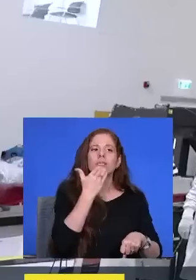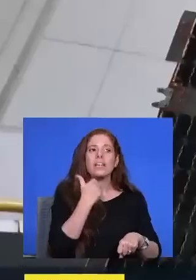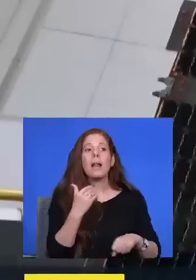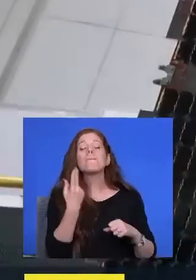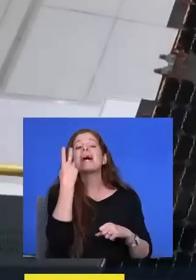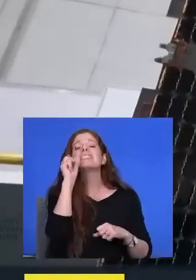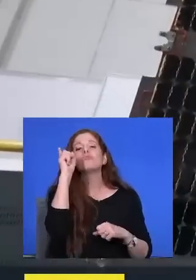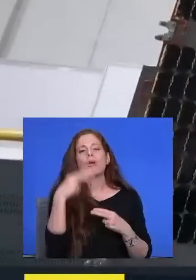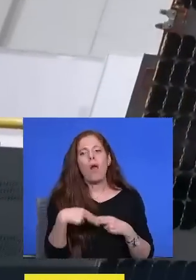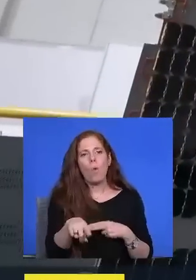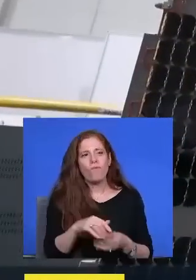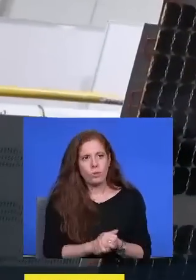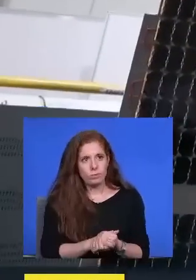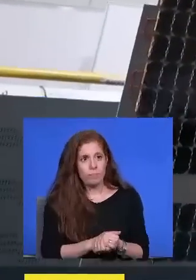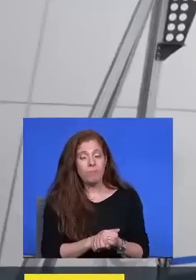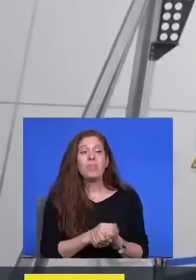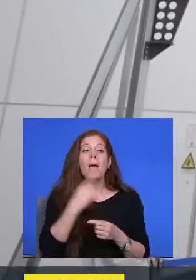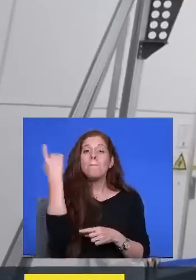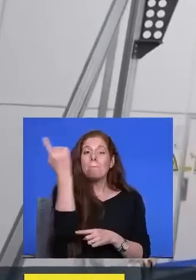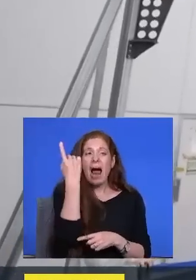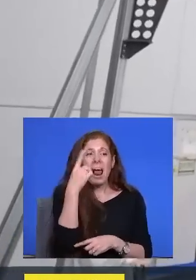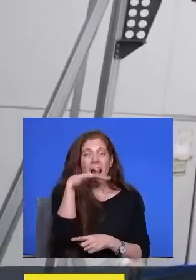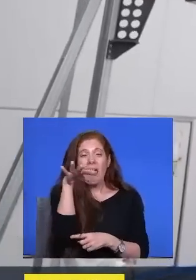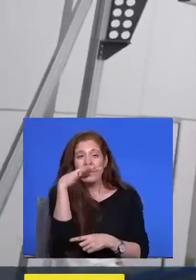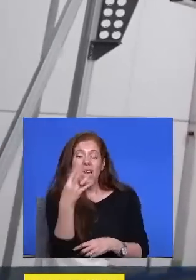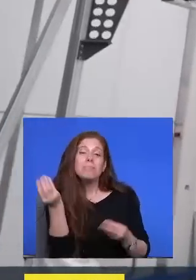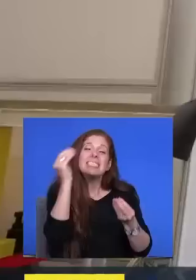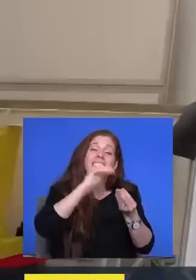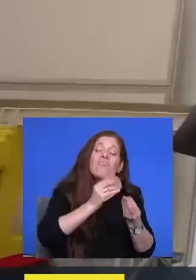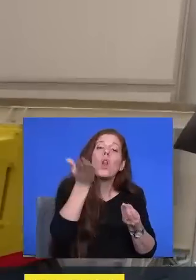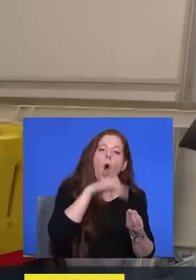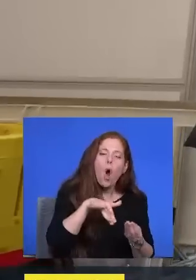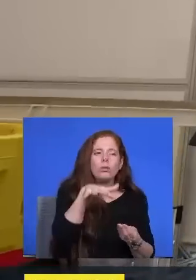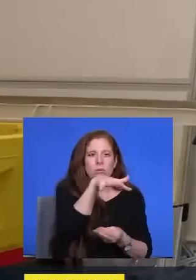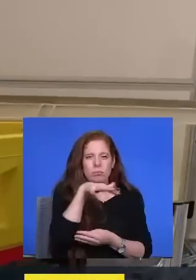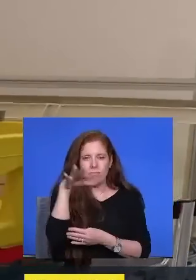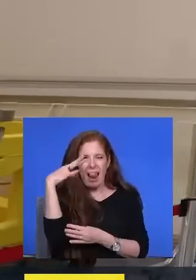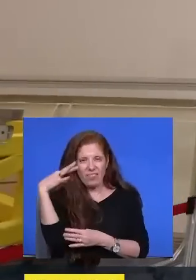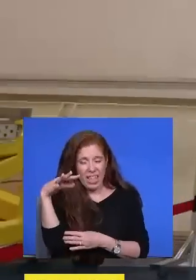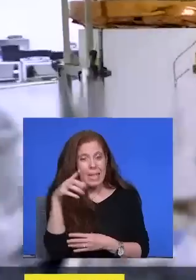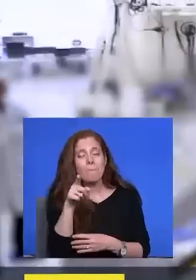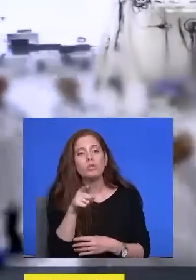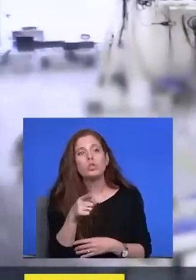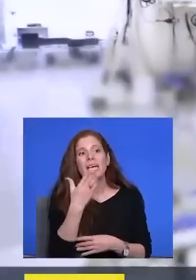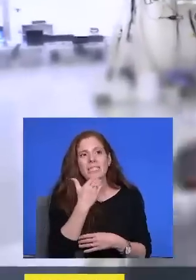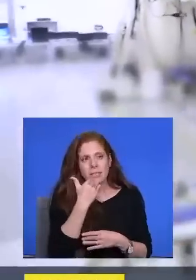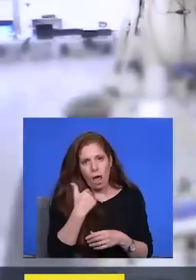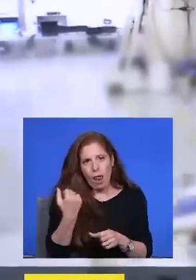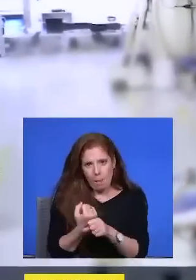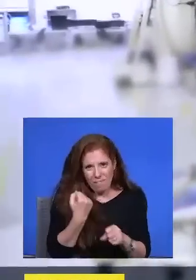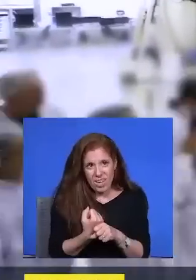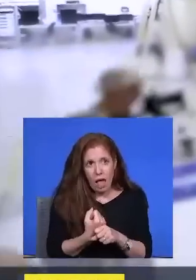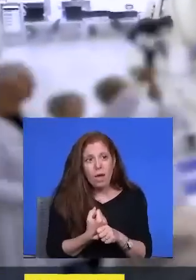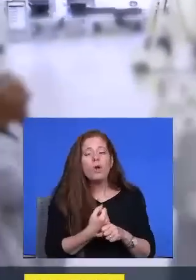הקרובות. בחלל הצטרף הלוויין החדש לעוד לווייני תצפית שמפעילה מערכת הביטחון הישראלית. הוא צפוי לעבור מעל